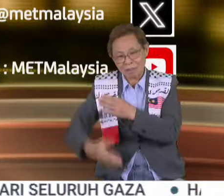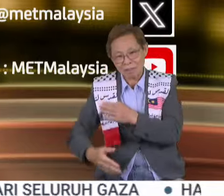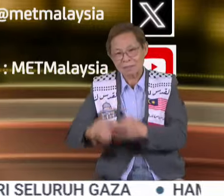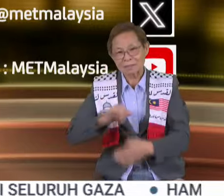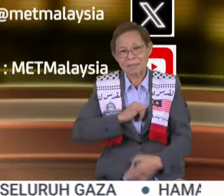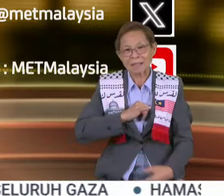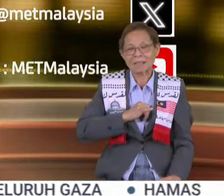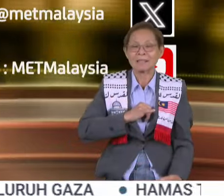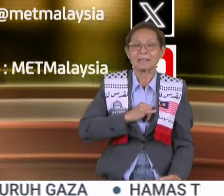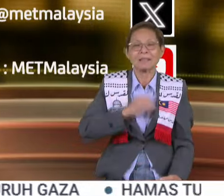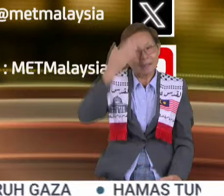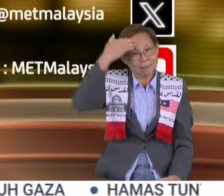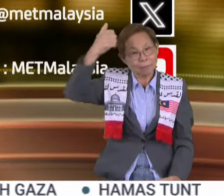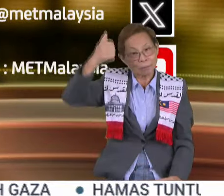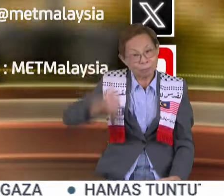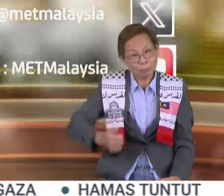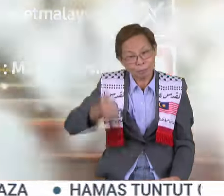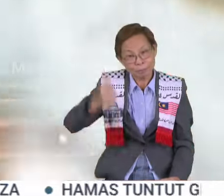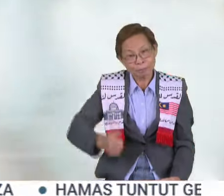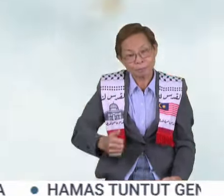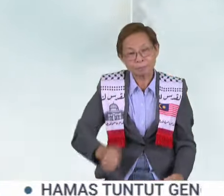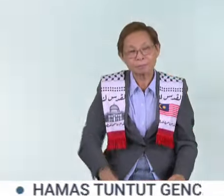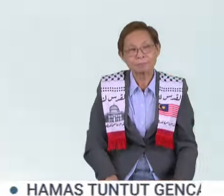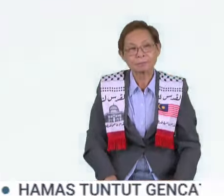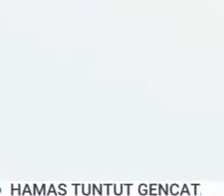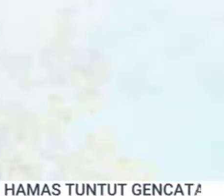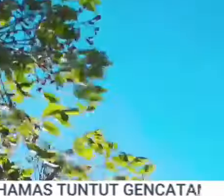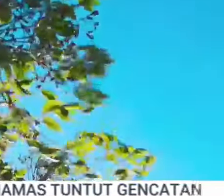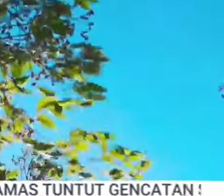Yahya. Assalamualaikum.